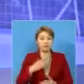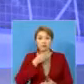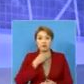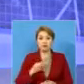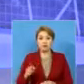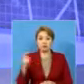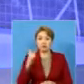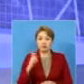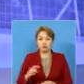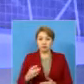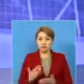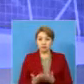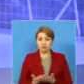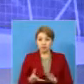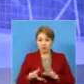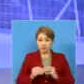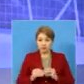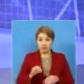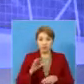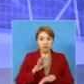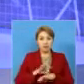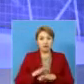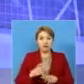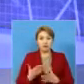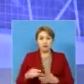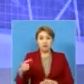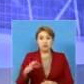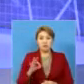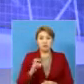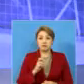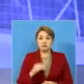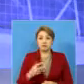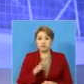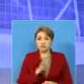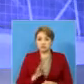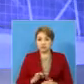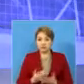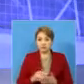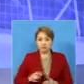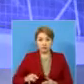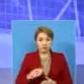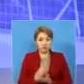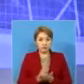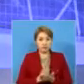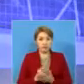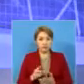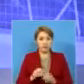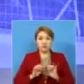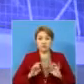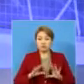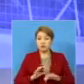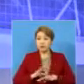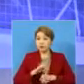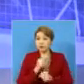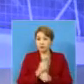Мартовском и Хромтовском районах. В целом прирост заболеваемости составил 0,3%. В региональной службе коммуникации рассказали о